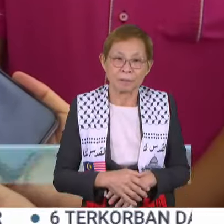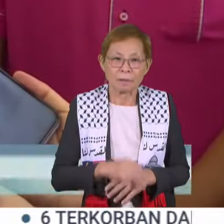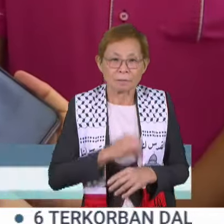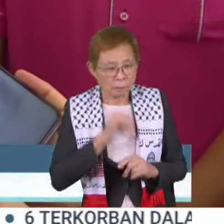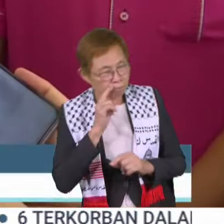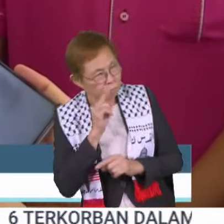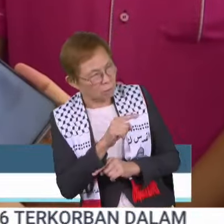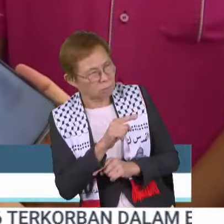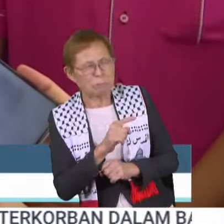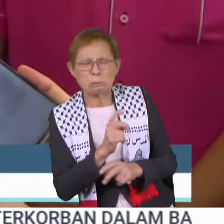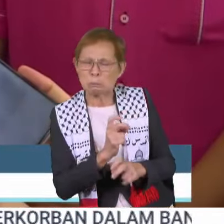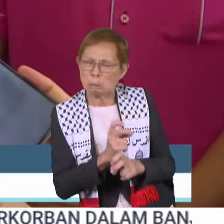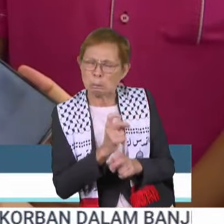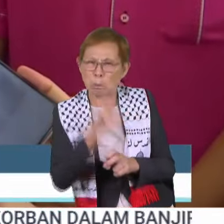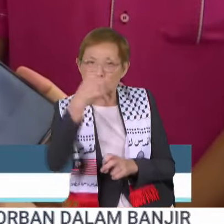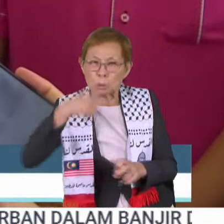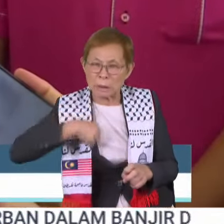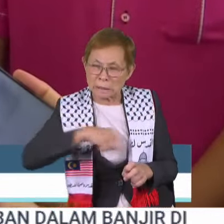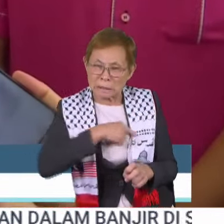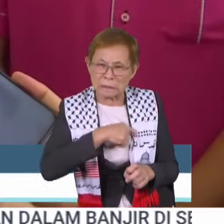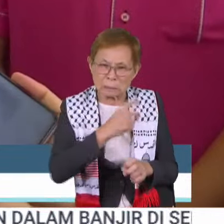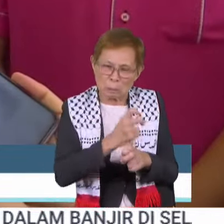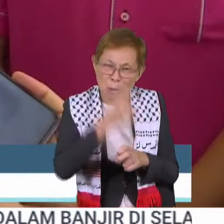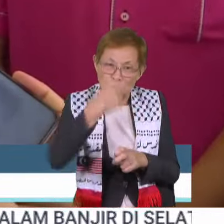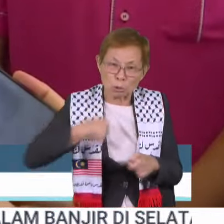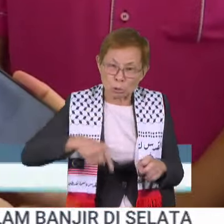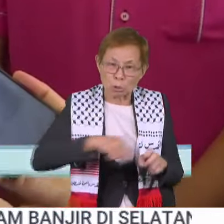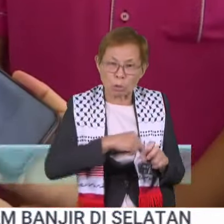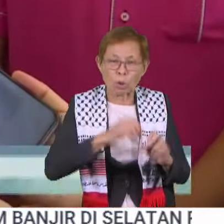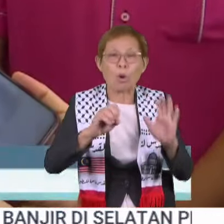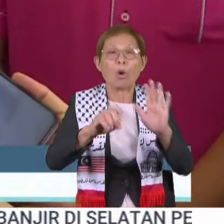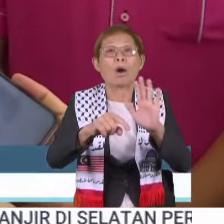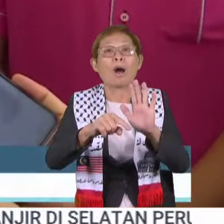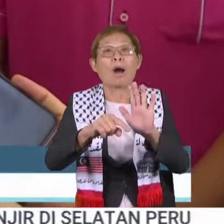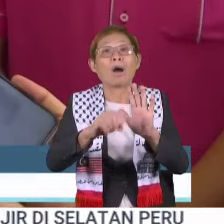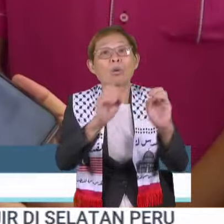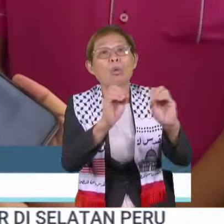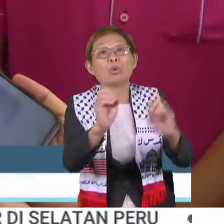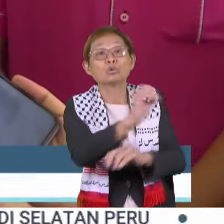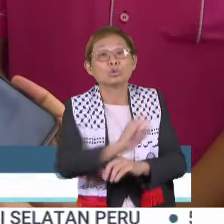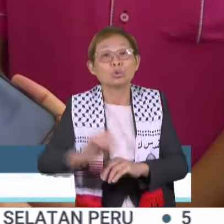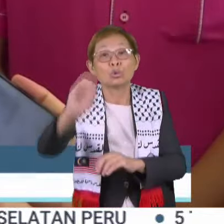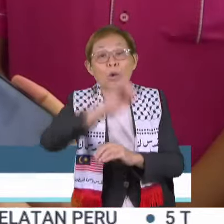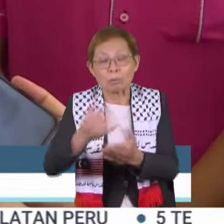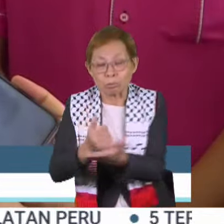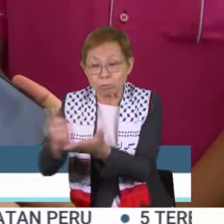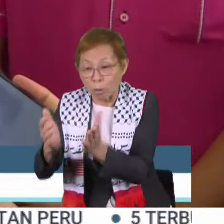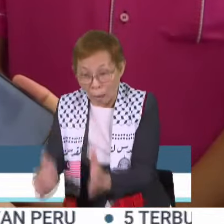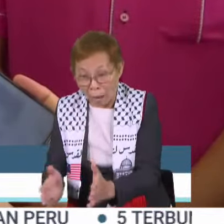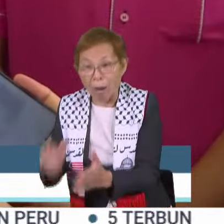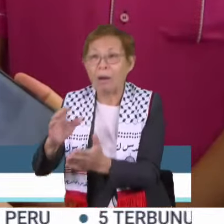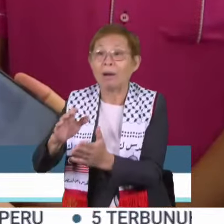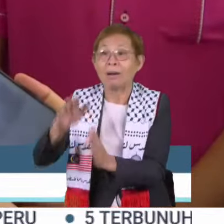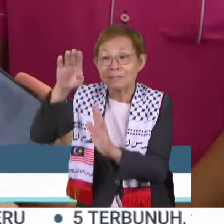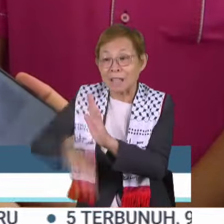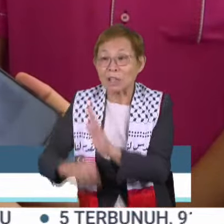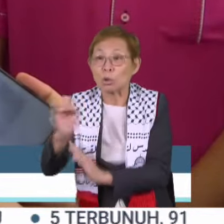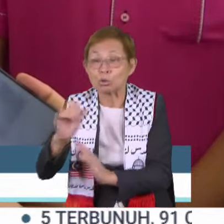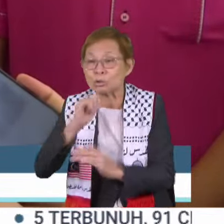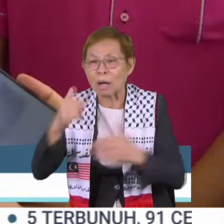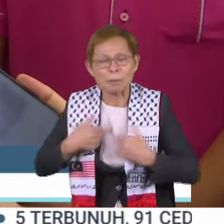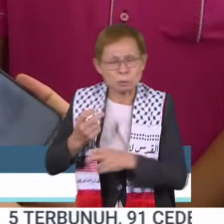lihat memang tidak mudah untuk kita orang kata mensifarkan Gelandangan tetapi kita ambil akan ambil pendekatan yang lebih orang